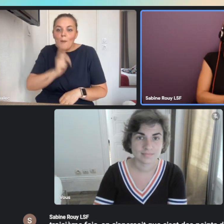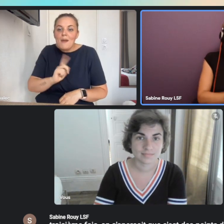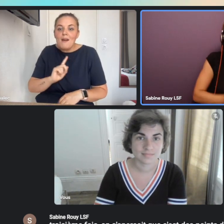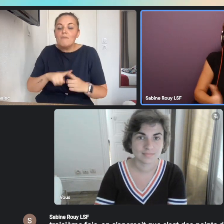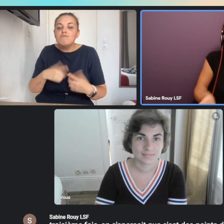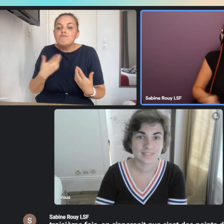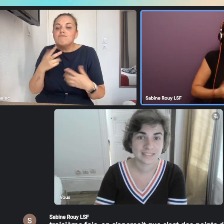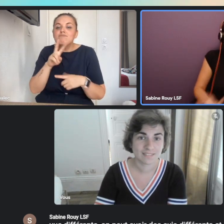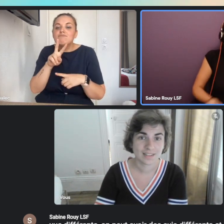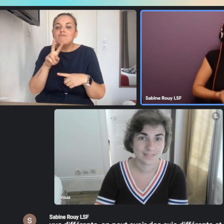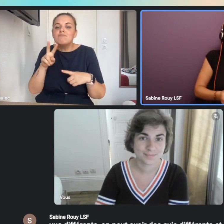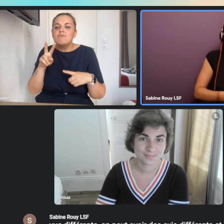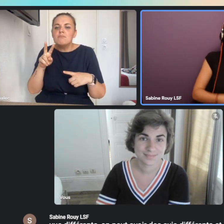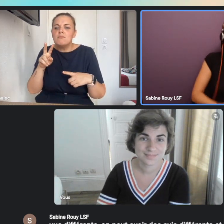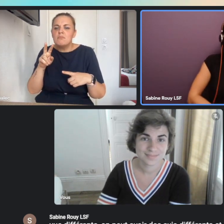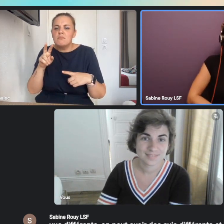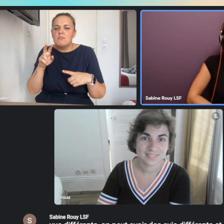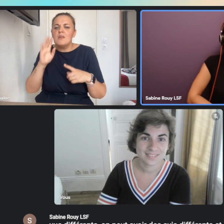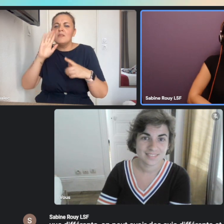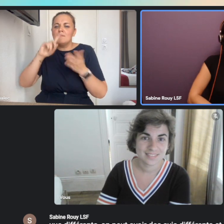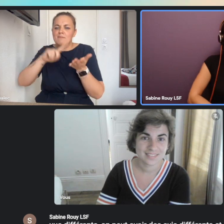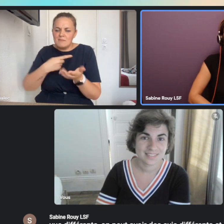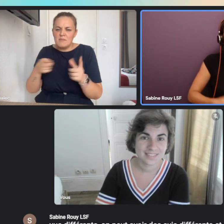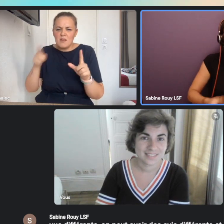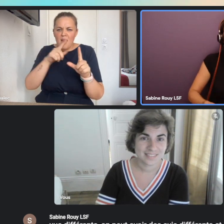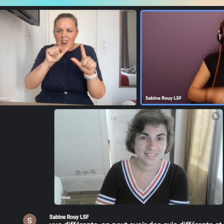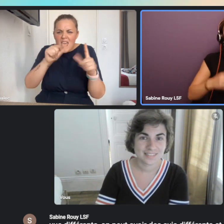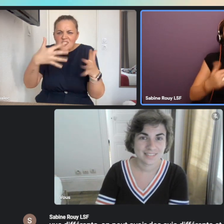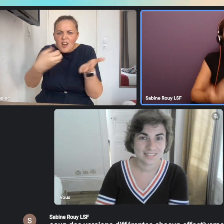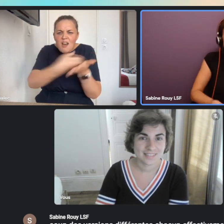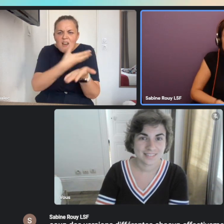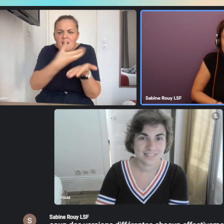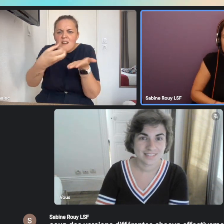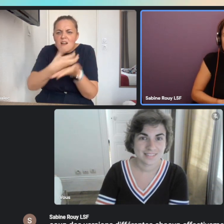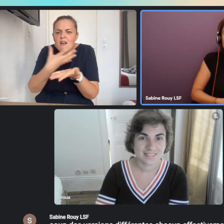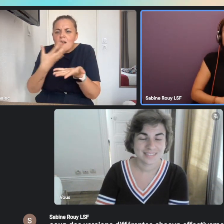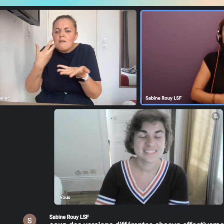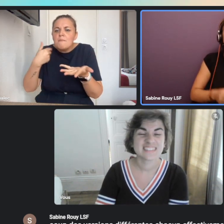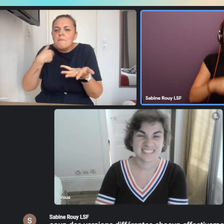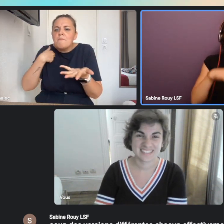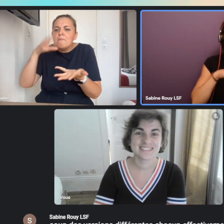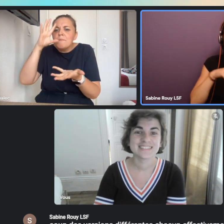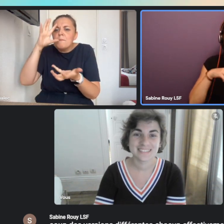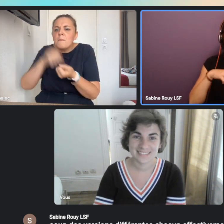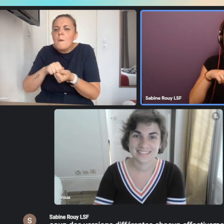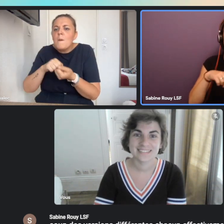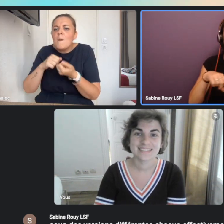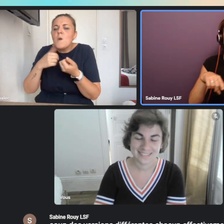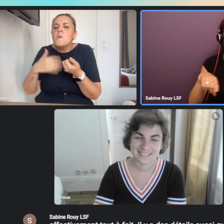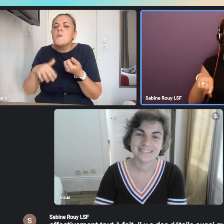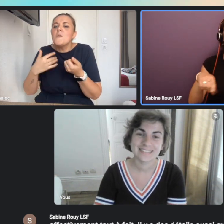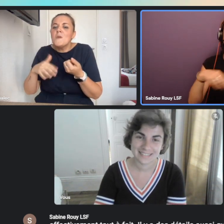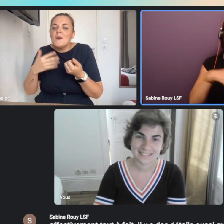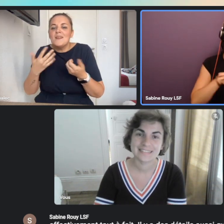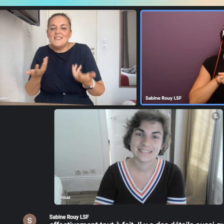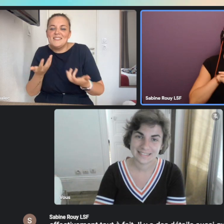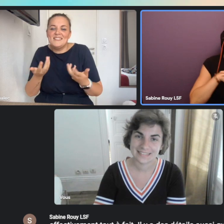liés à la fin et qu'on voit pas forcément, et c'est justement le fait de le revisionner, on se dit: «Ah mais on avait déjà des indices par rapport à la